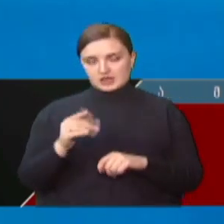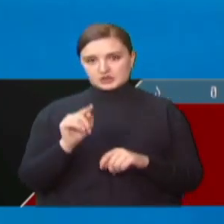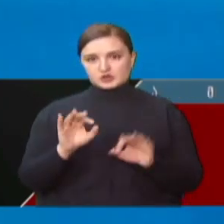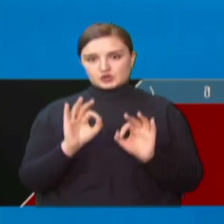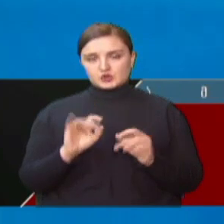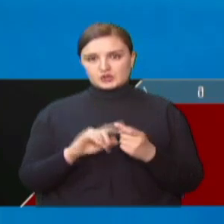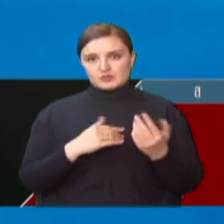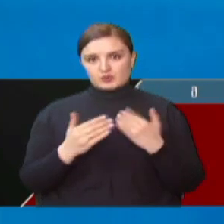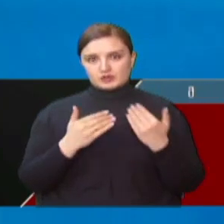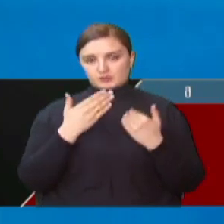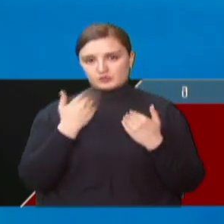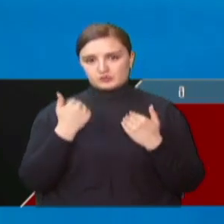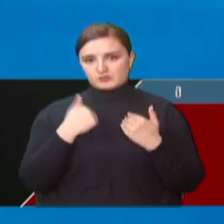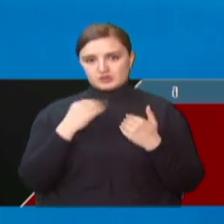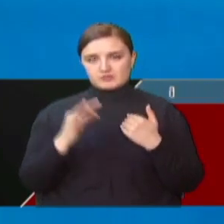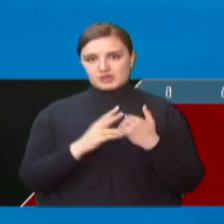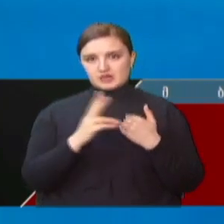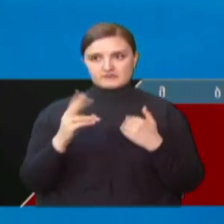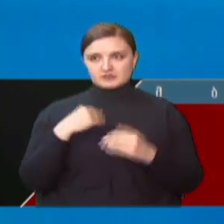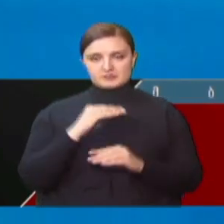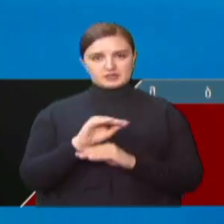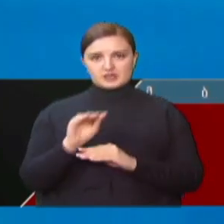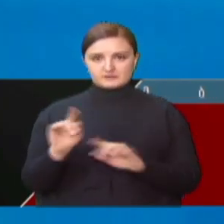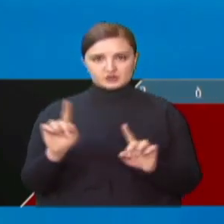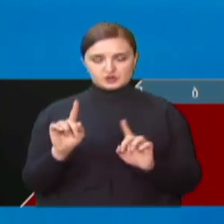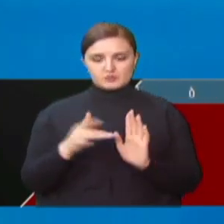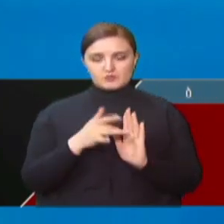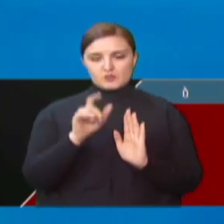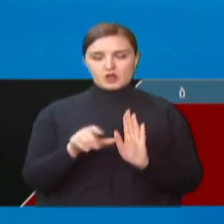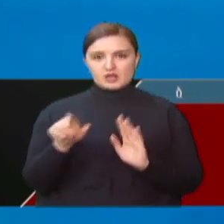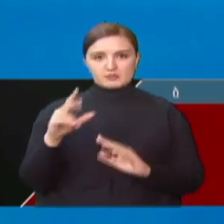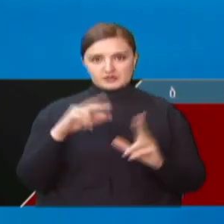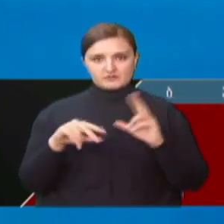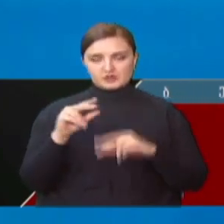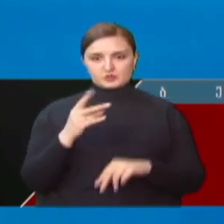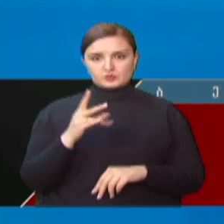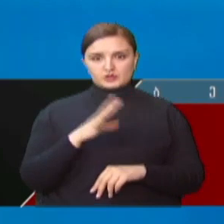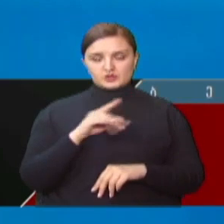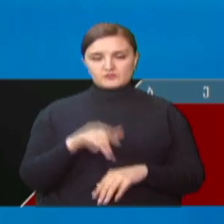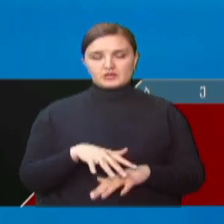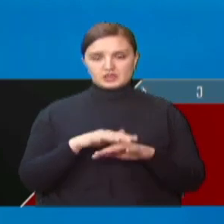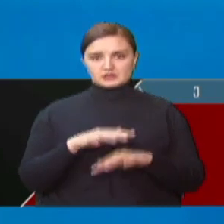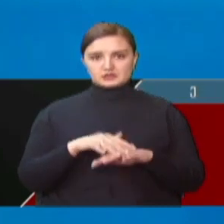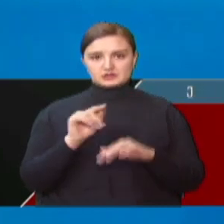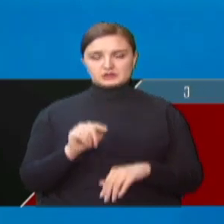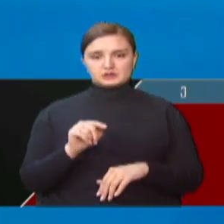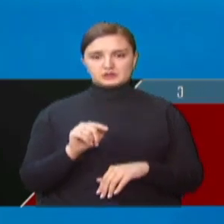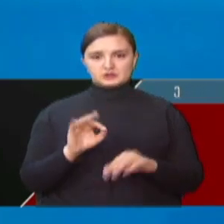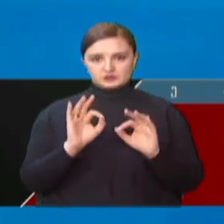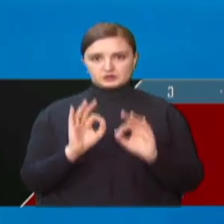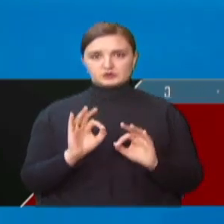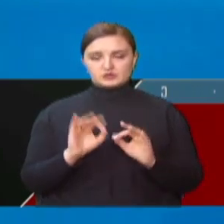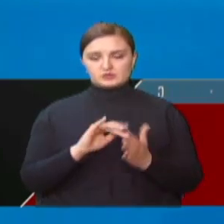სწორი დამოკიდებულება. თუმცა მე არავის არ განსჯი, რა თქმა უნდა, მოქალაქეები, რომლებიც თვლიან, რომ უნდა იყვნენ ამ აქციაზე,